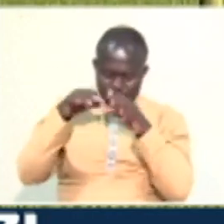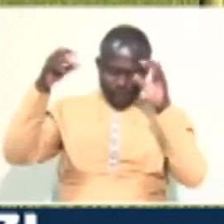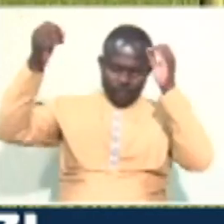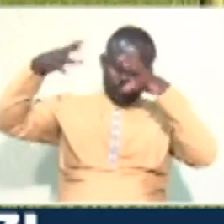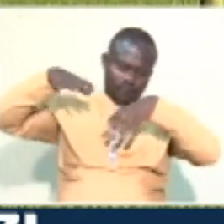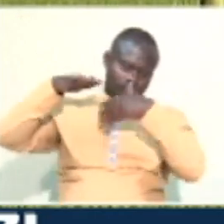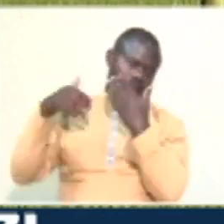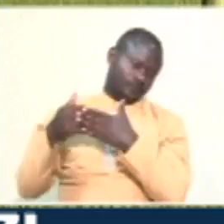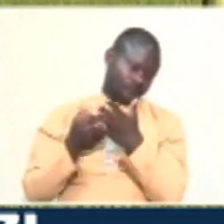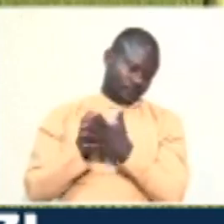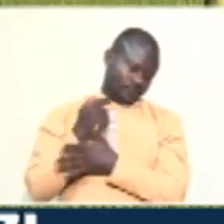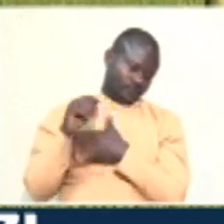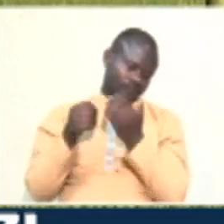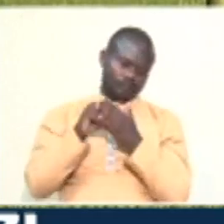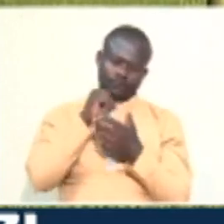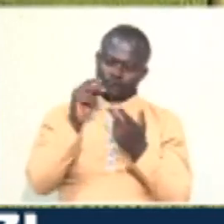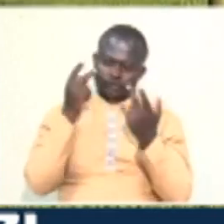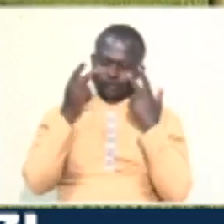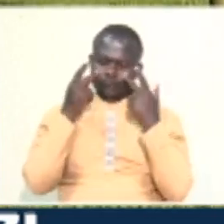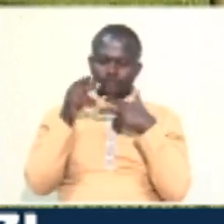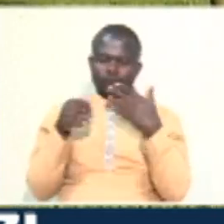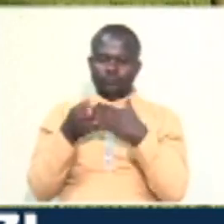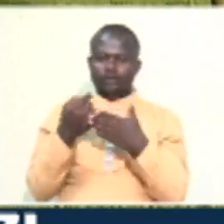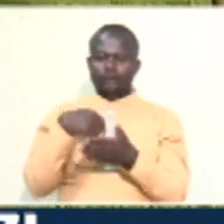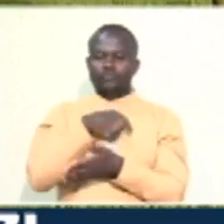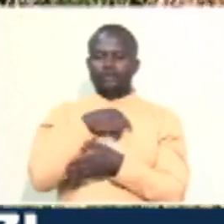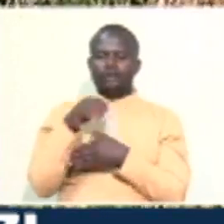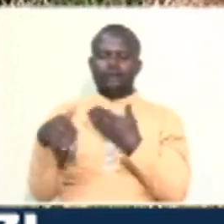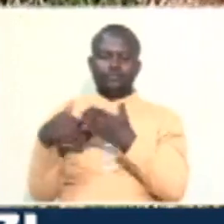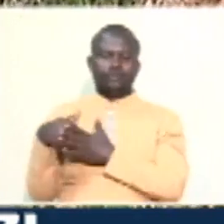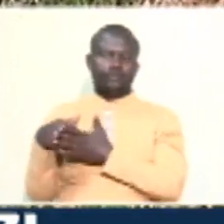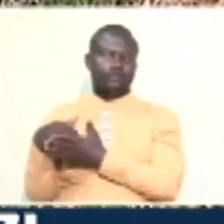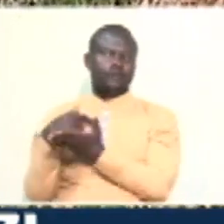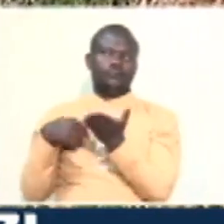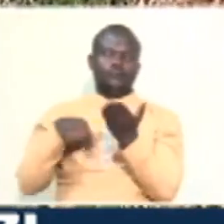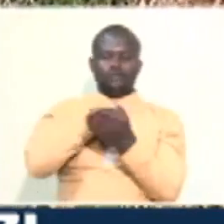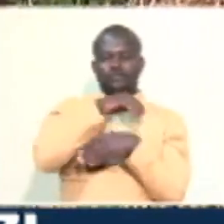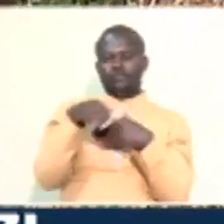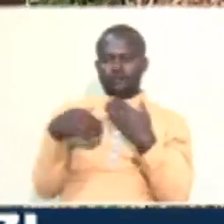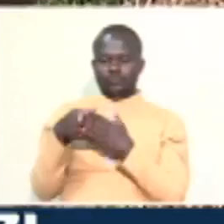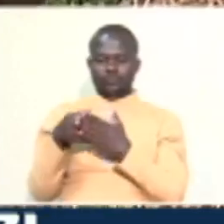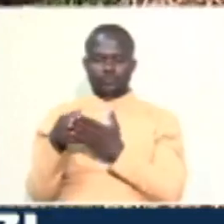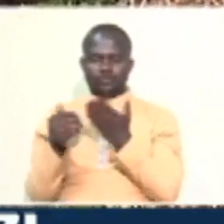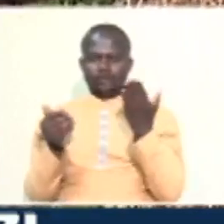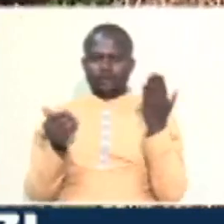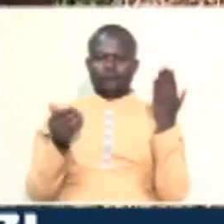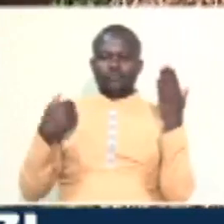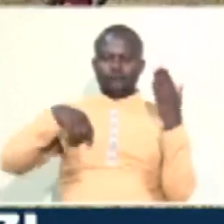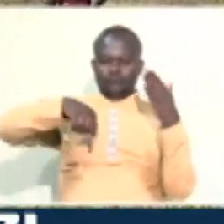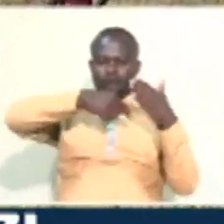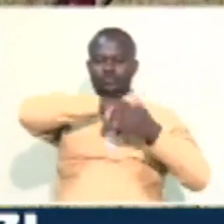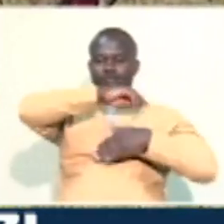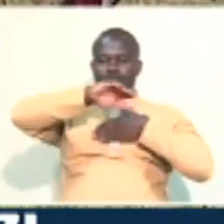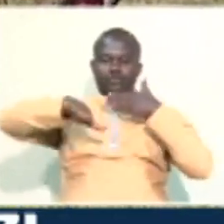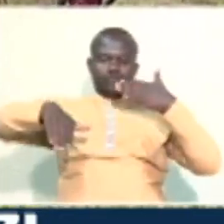ryatumye abaturage batabona umusaruro bari biteze, intara y'Amajyaruguru nk'ikigega cy'igihugu ku bijyanye n'ibiribwa bo babonye imvura ku gihe